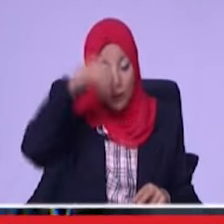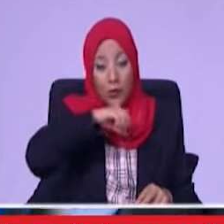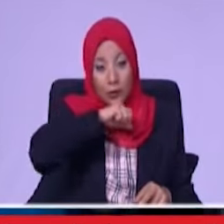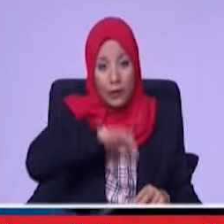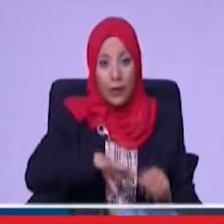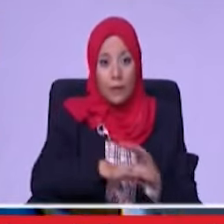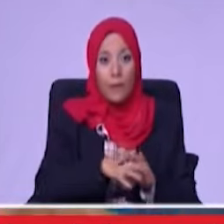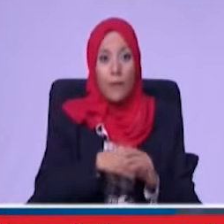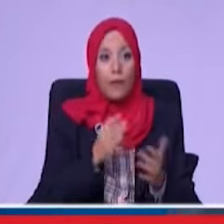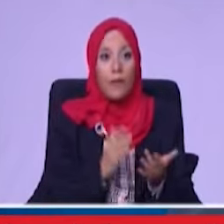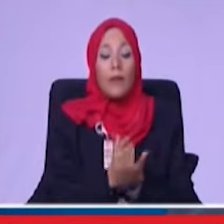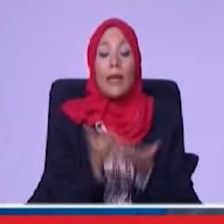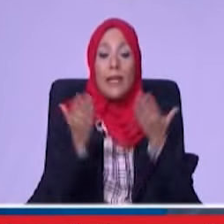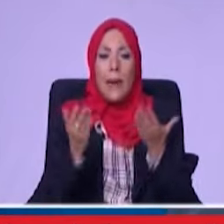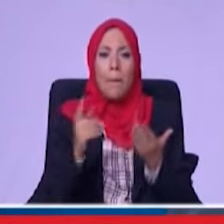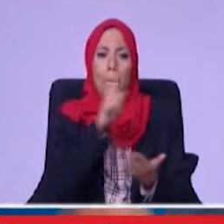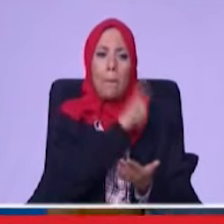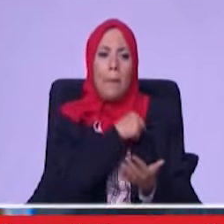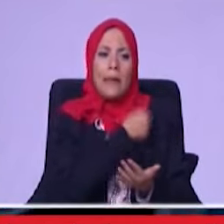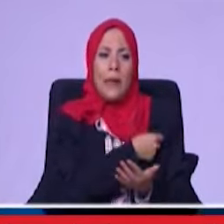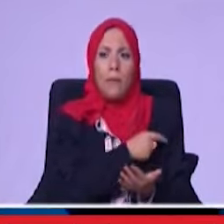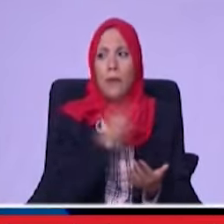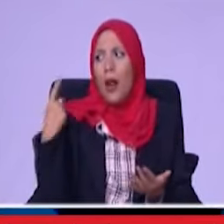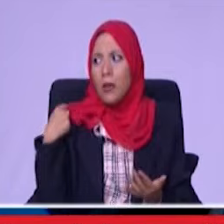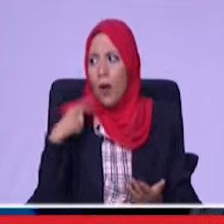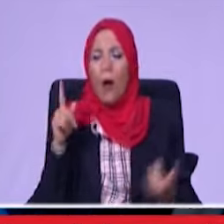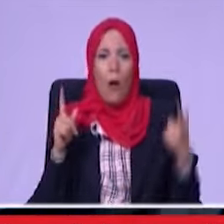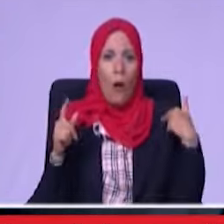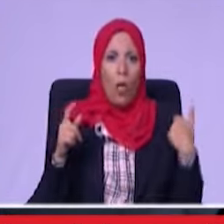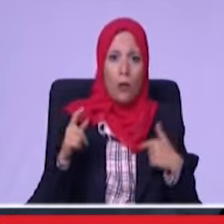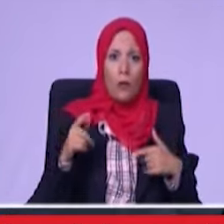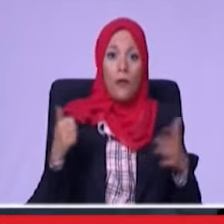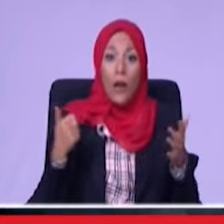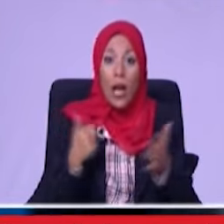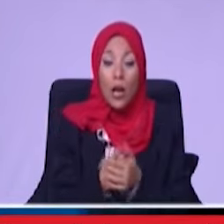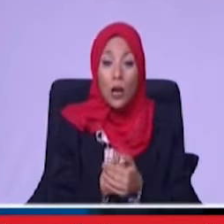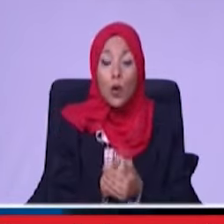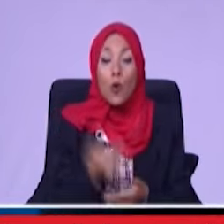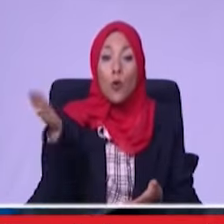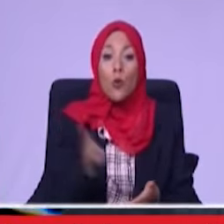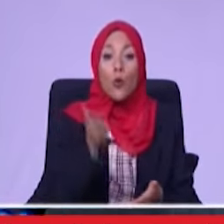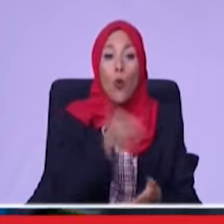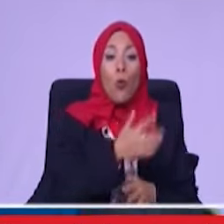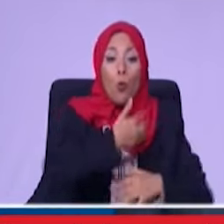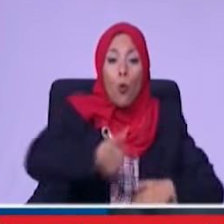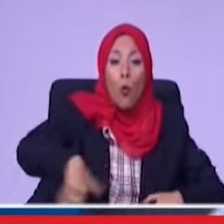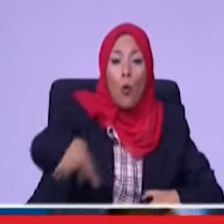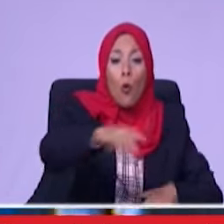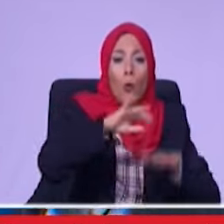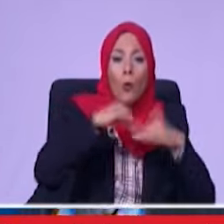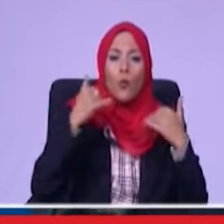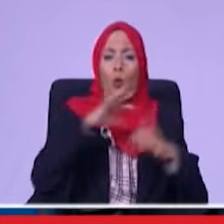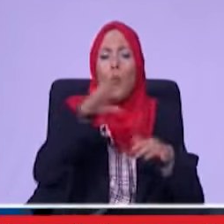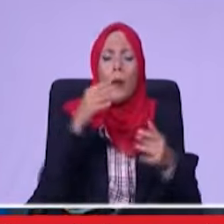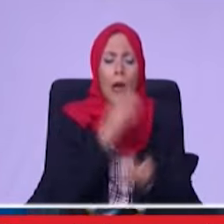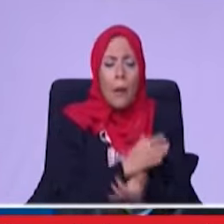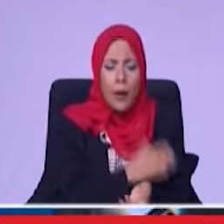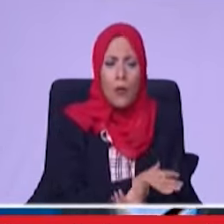فيبدأ الحساب للجميع، لأن يوم القيامة مقام والكل تعبان والكل مجهد